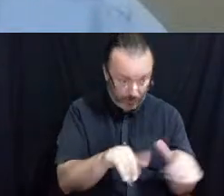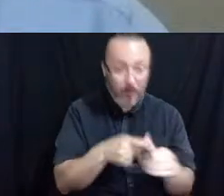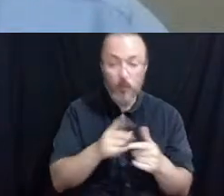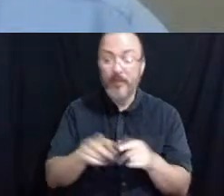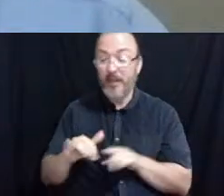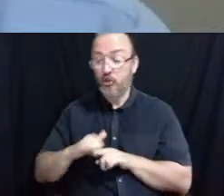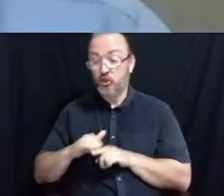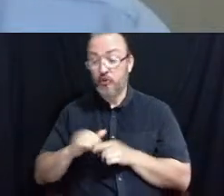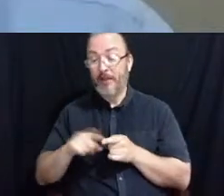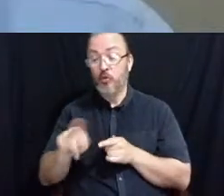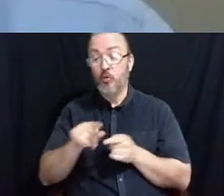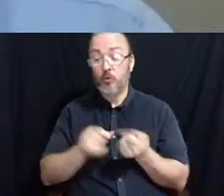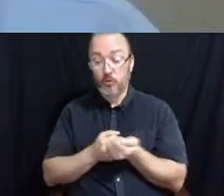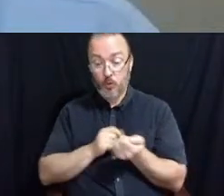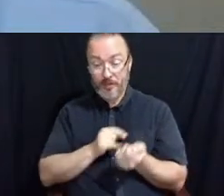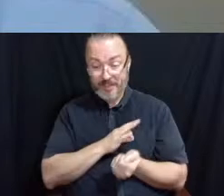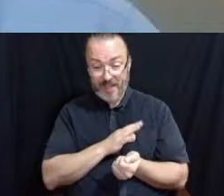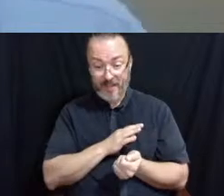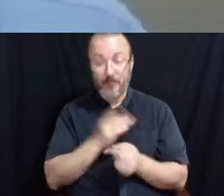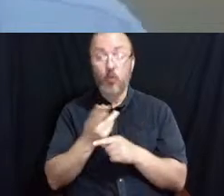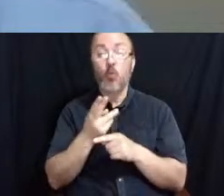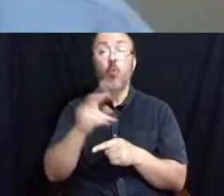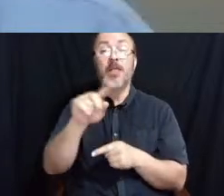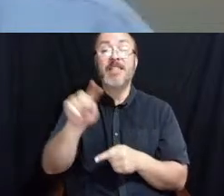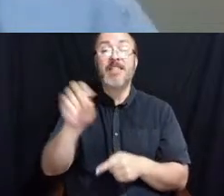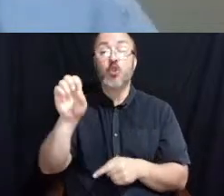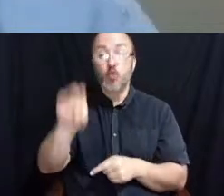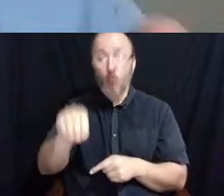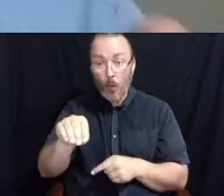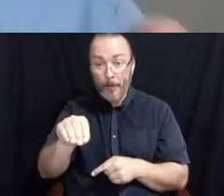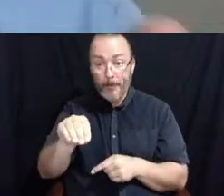le personnel d'appui en vue de la réouverture de